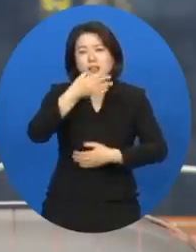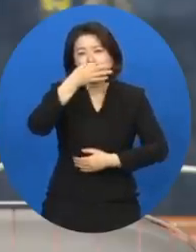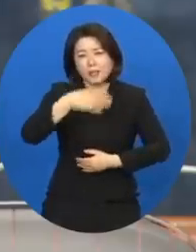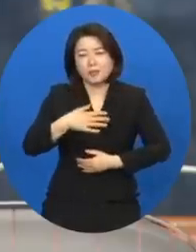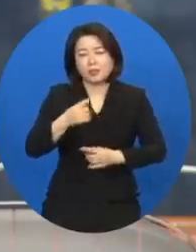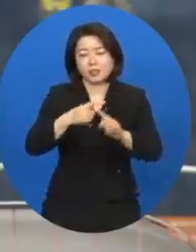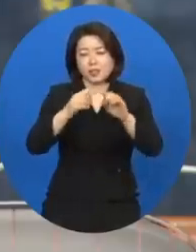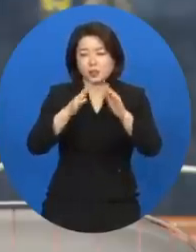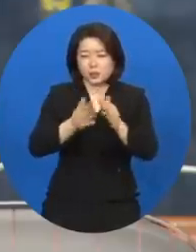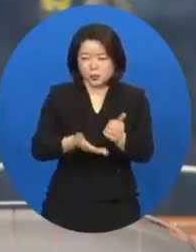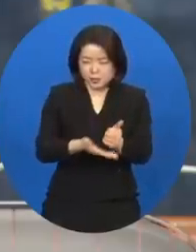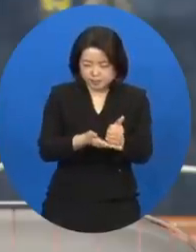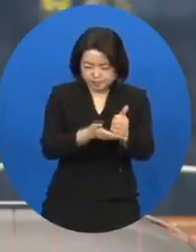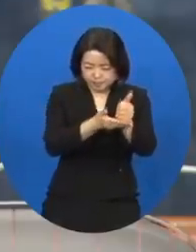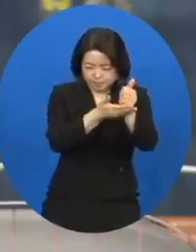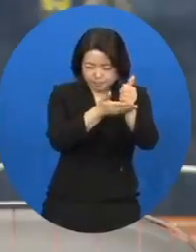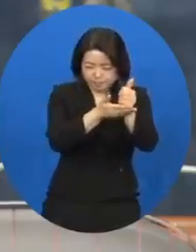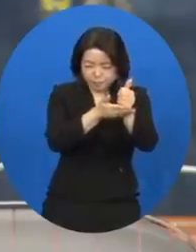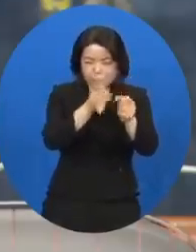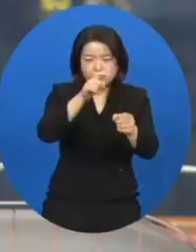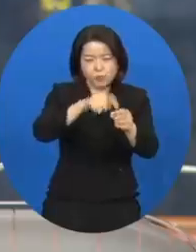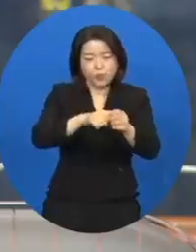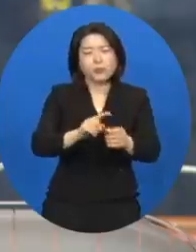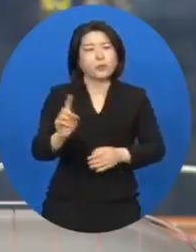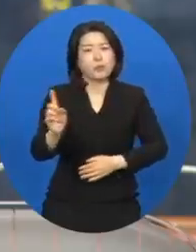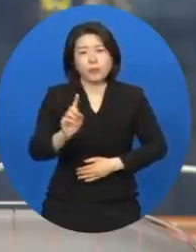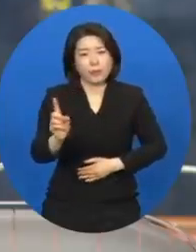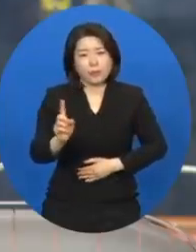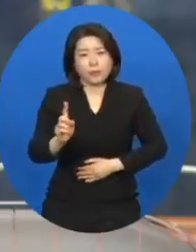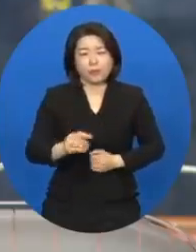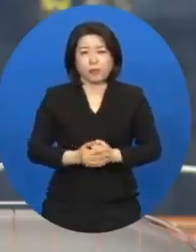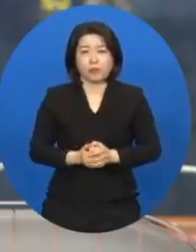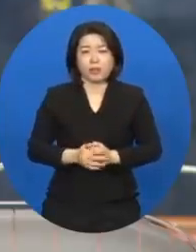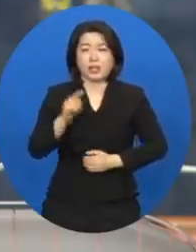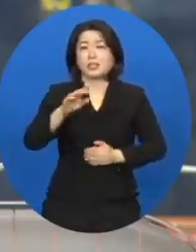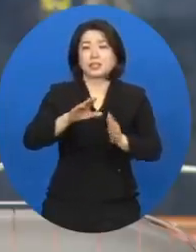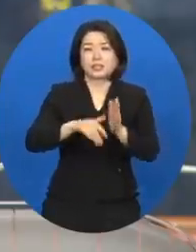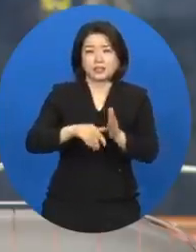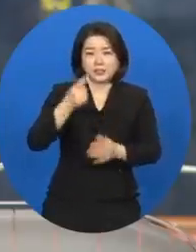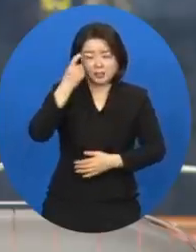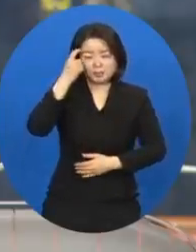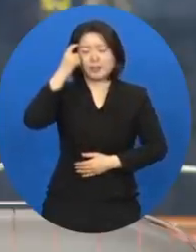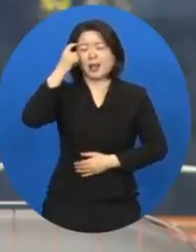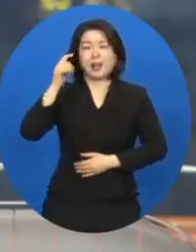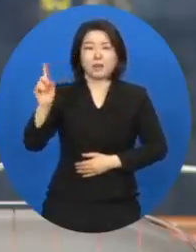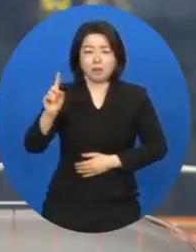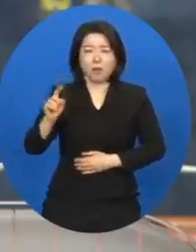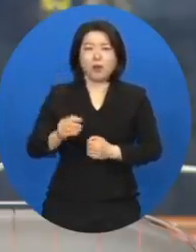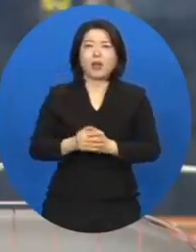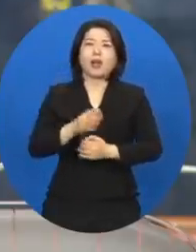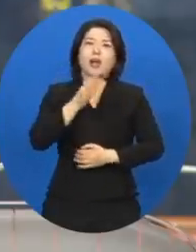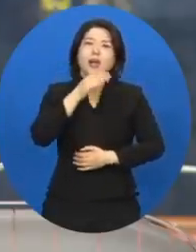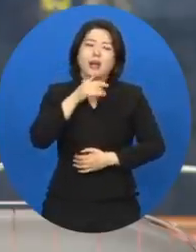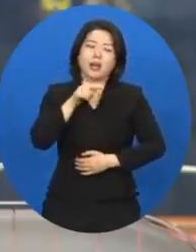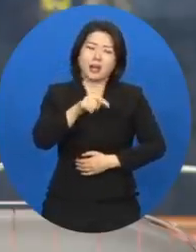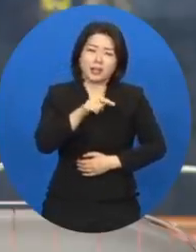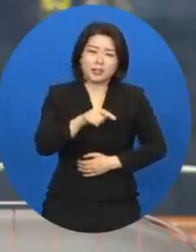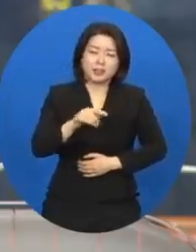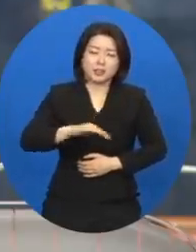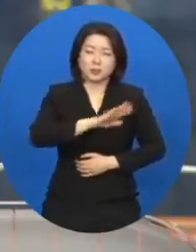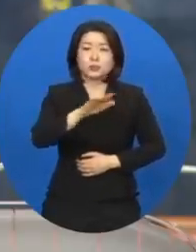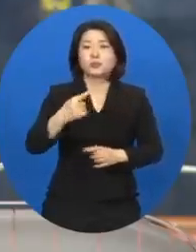교회를 섬겨야 합니까? 그때 깨달은 것이 이것이 우리 교회를 정결하게